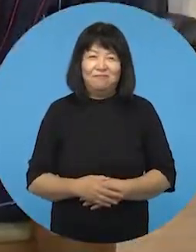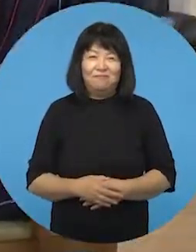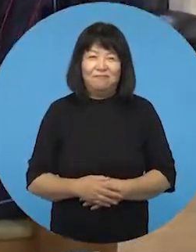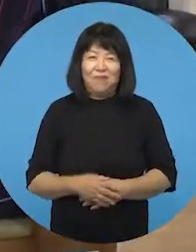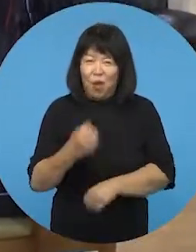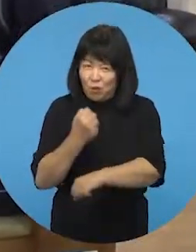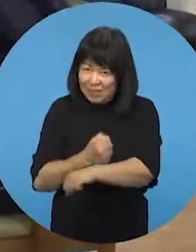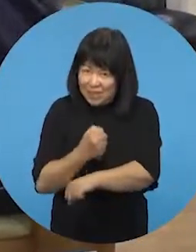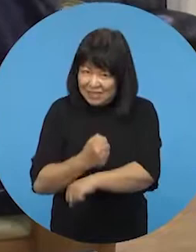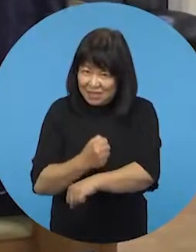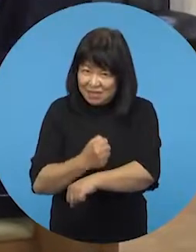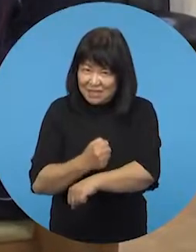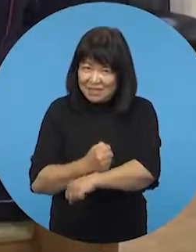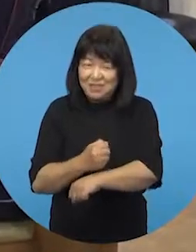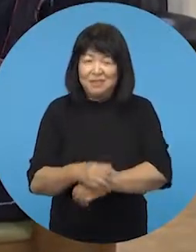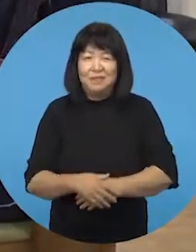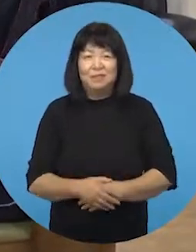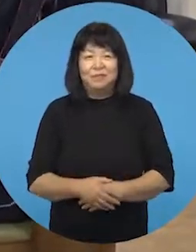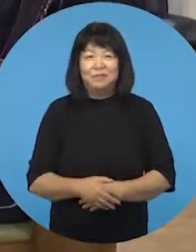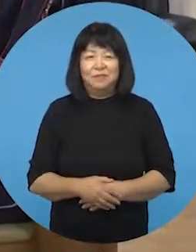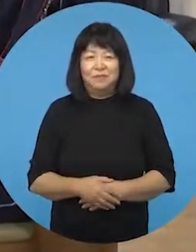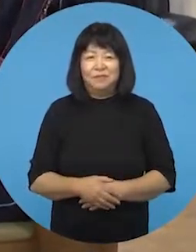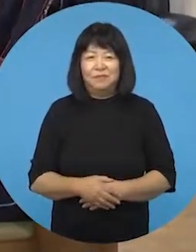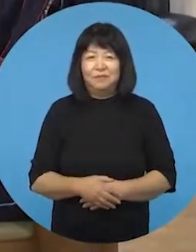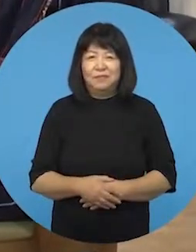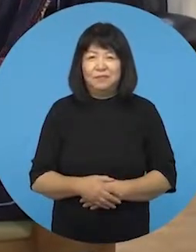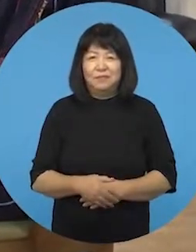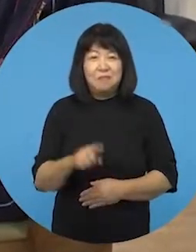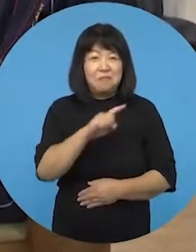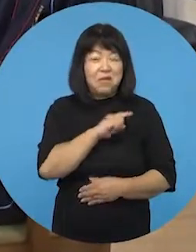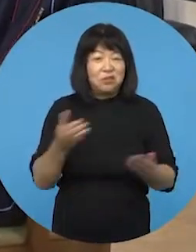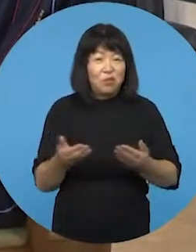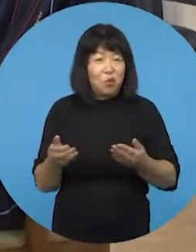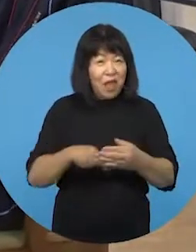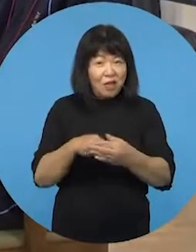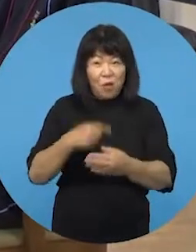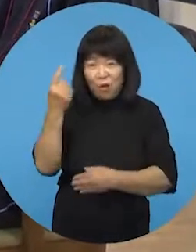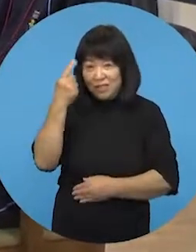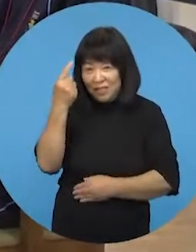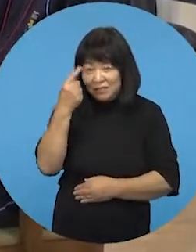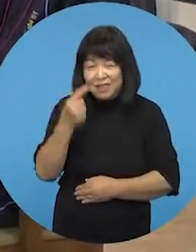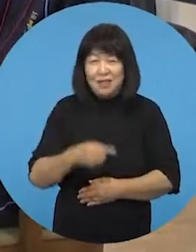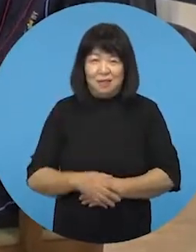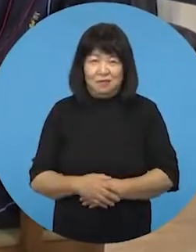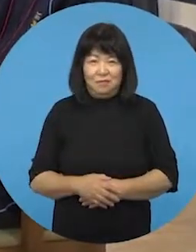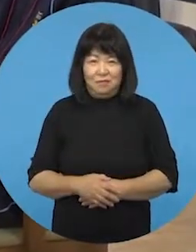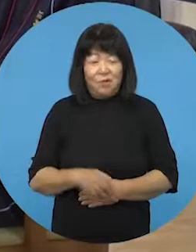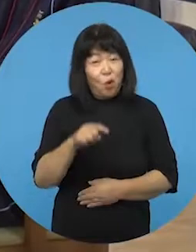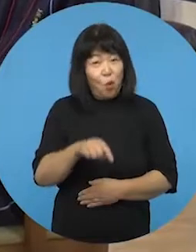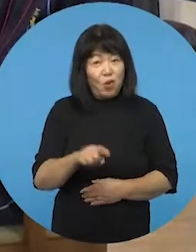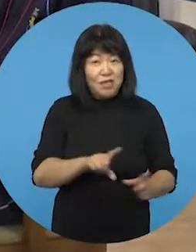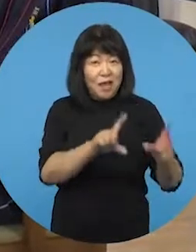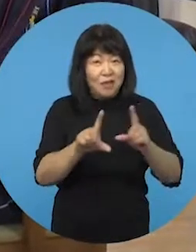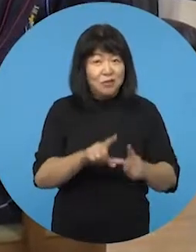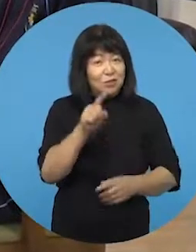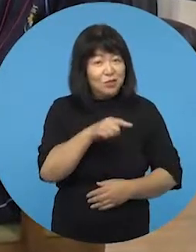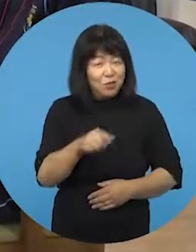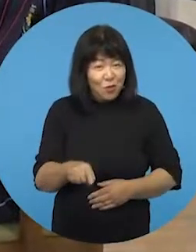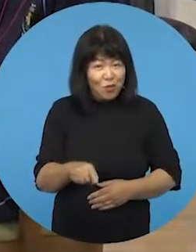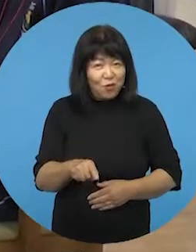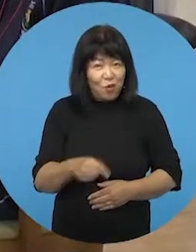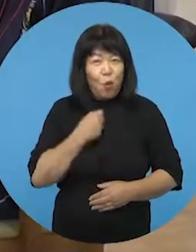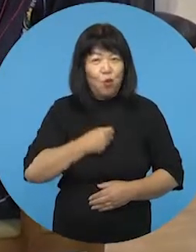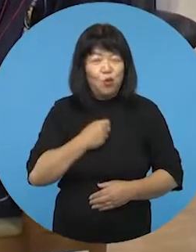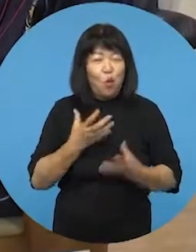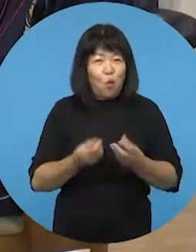はい、はい、お疲れ様です。早速、仕事内容を教えてください。 入居者さんのお